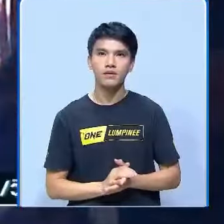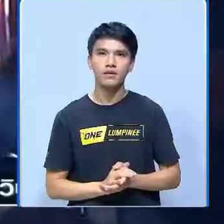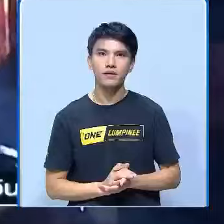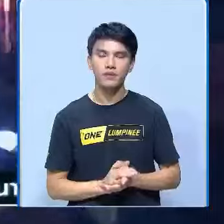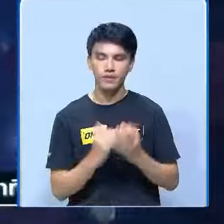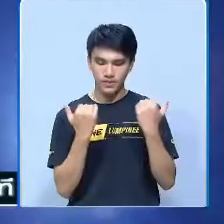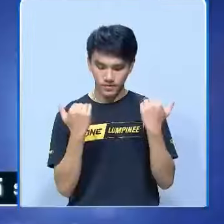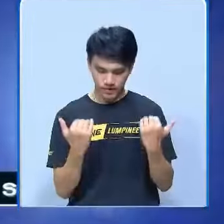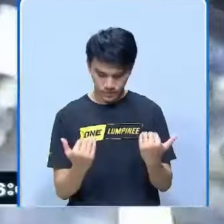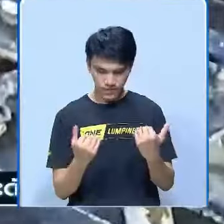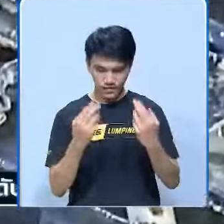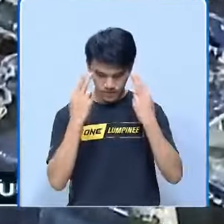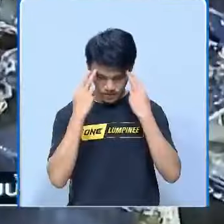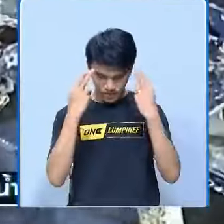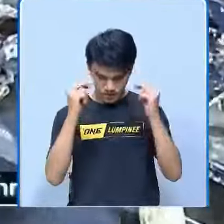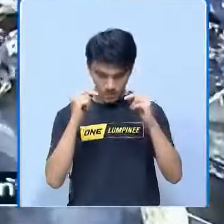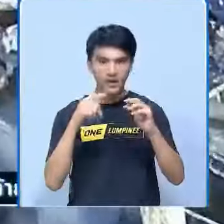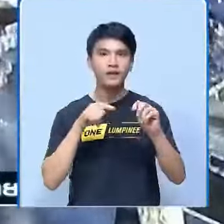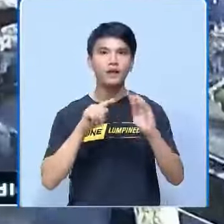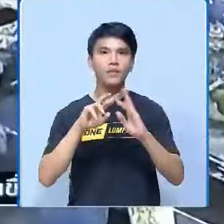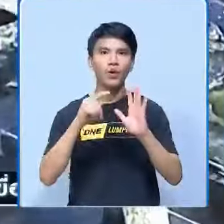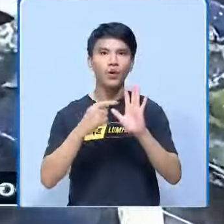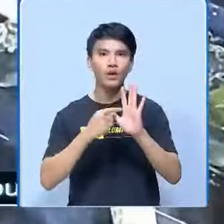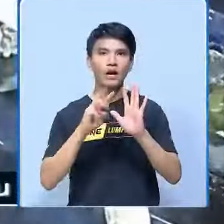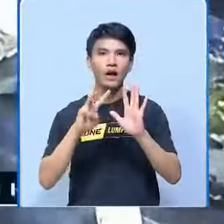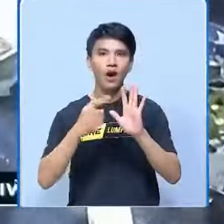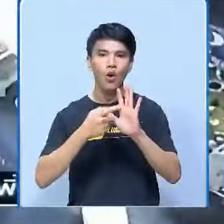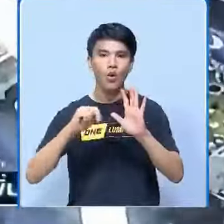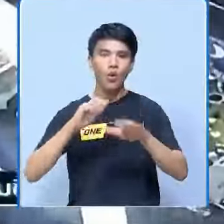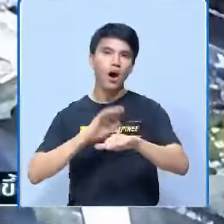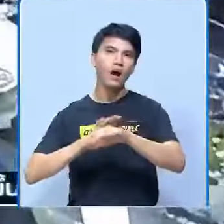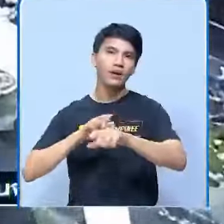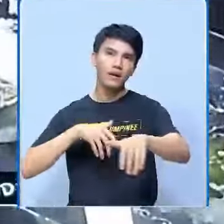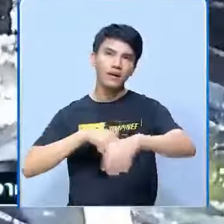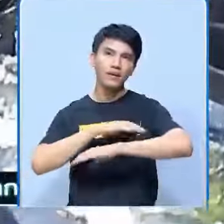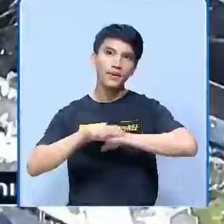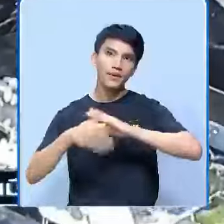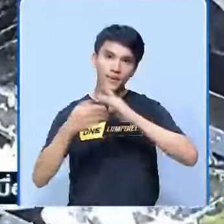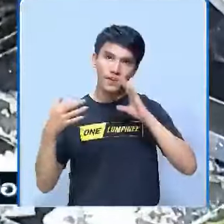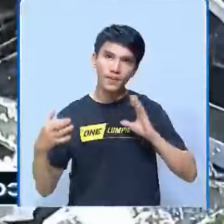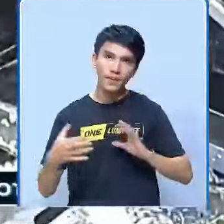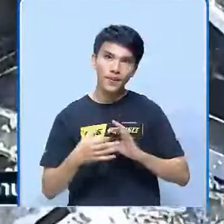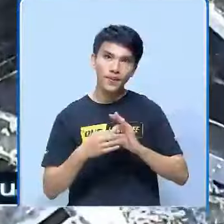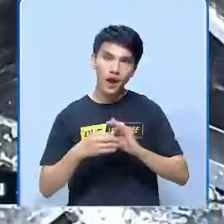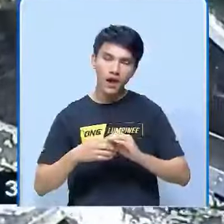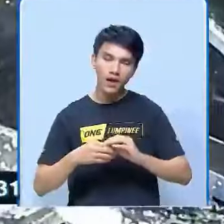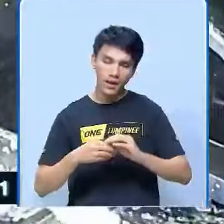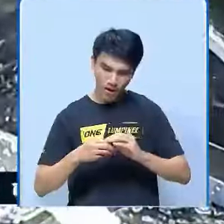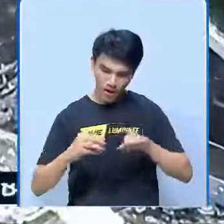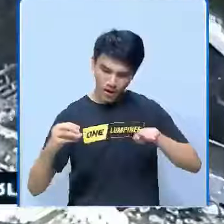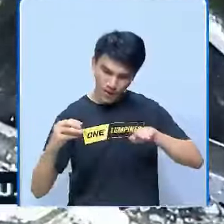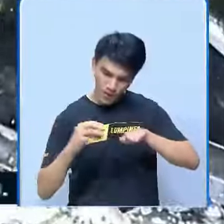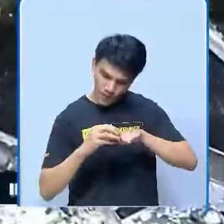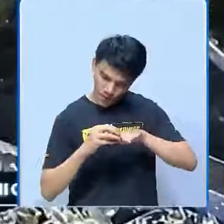เบื้องต้นนะคะทางนายกเทศมนตรีตำบลเขากวางฝากแจ้งเตือนไปถึงพี่น้องประชาชนเนี่ยเรื่องของการเสียบไฟชาร์จแบตเตอรี่ไม่ว่า